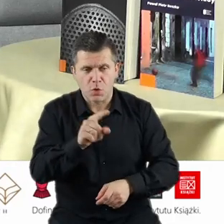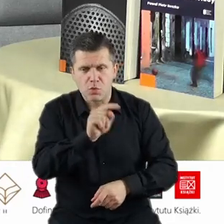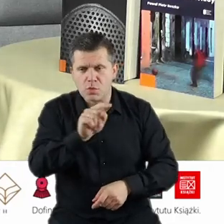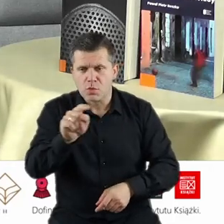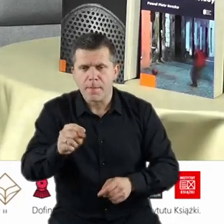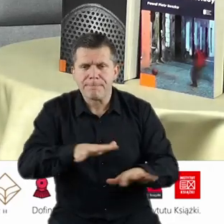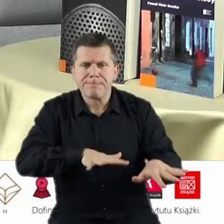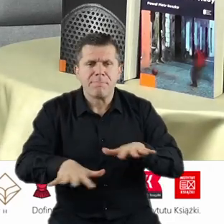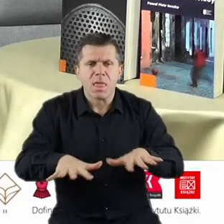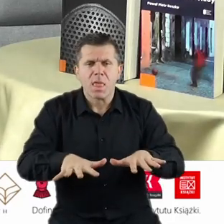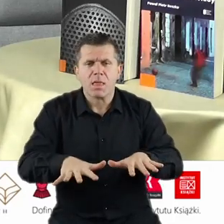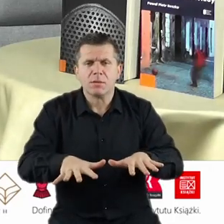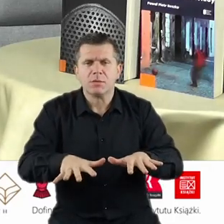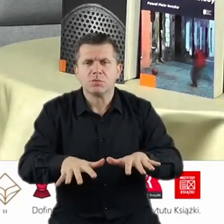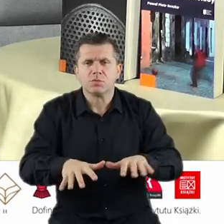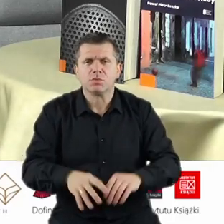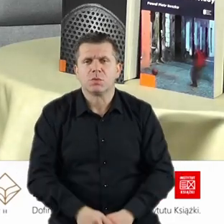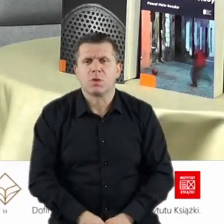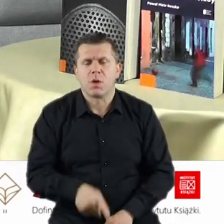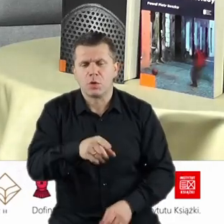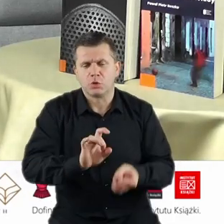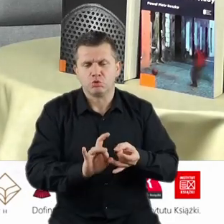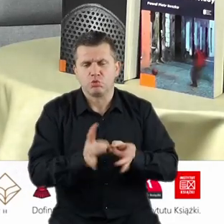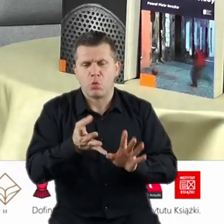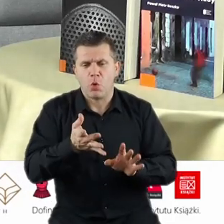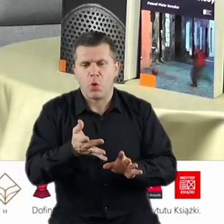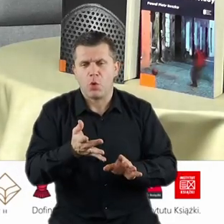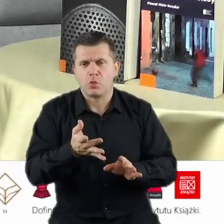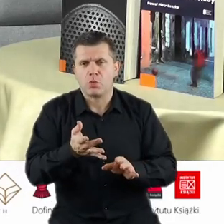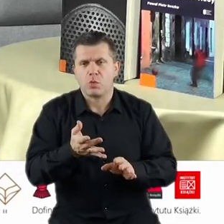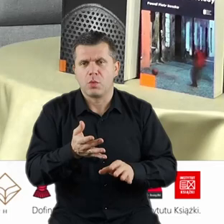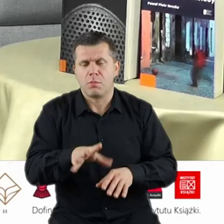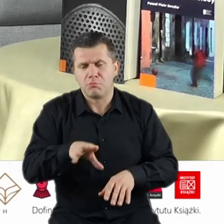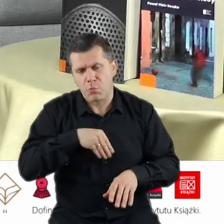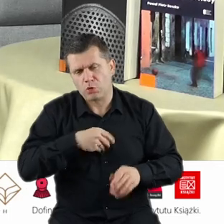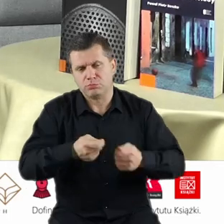się te punkty, gdzie można było to złoto